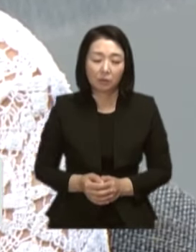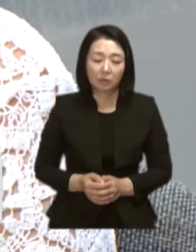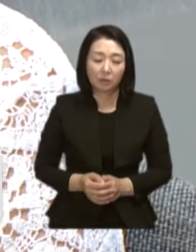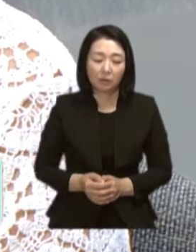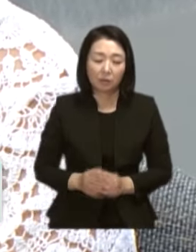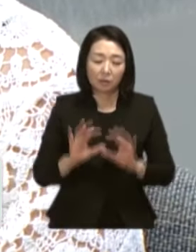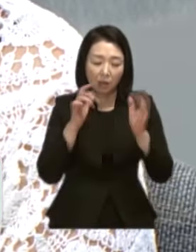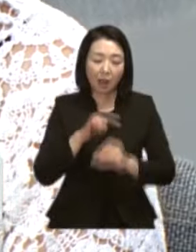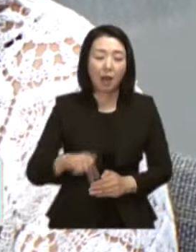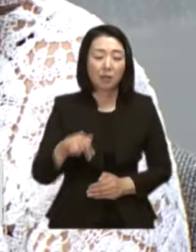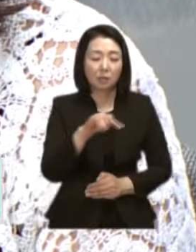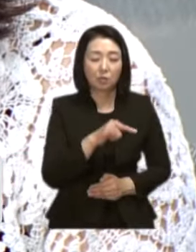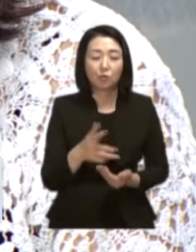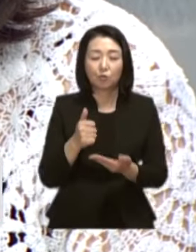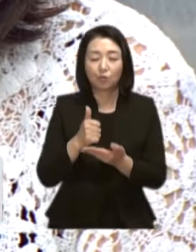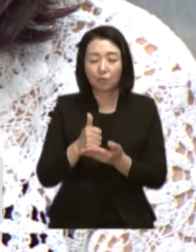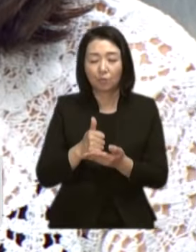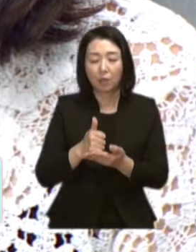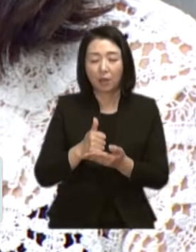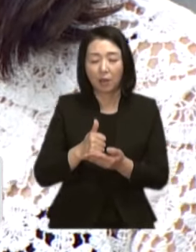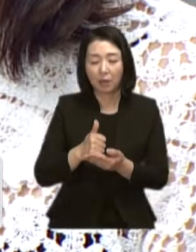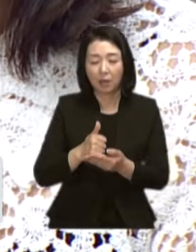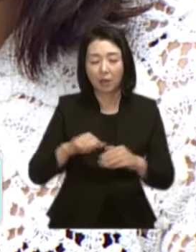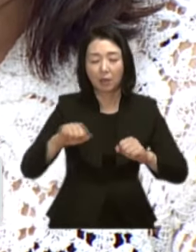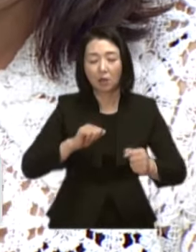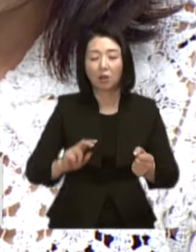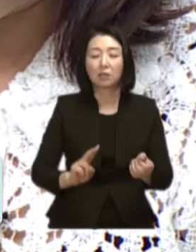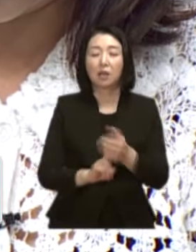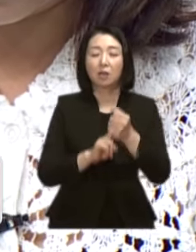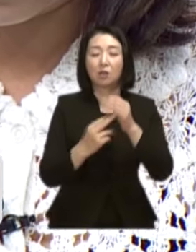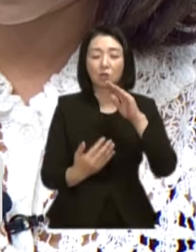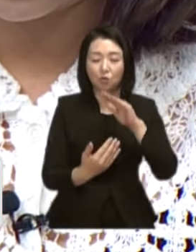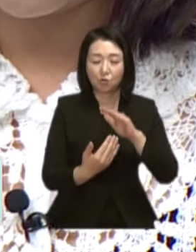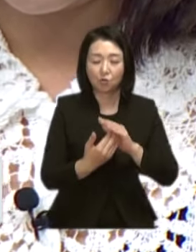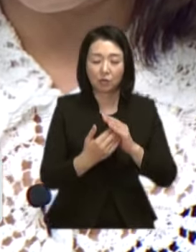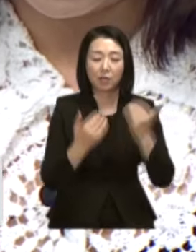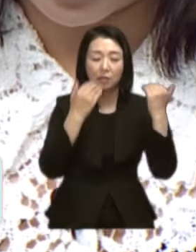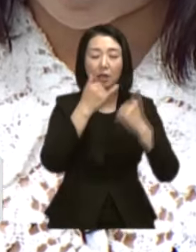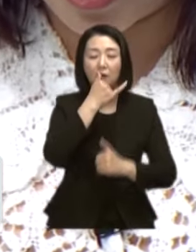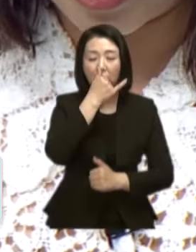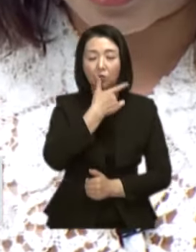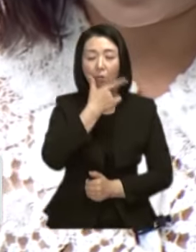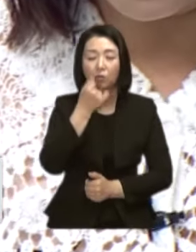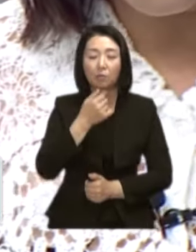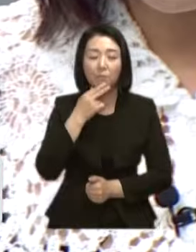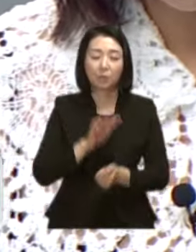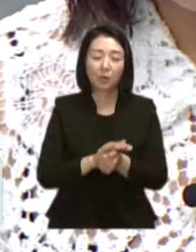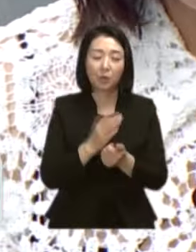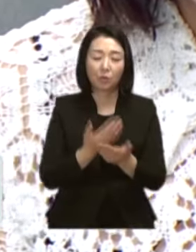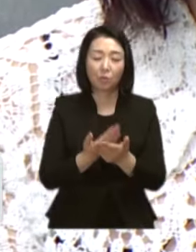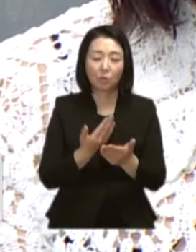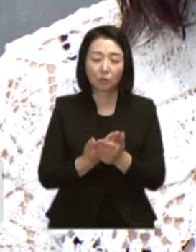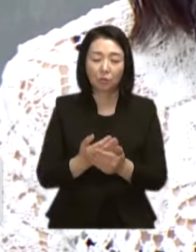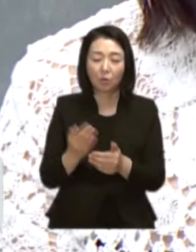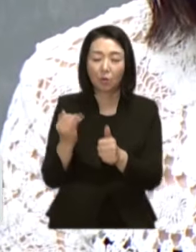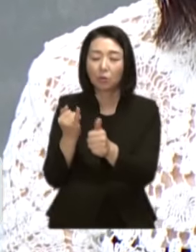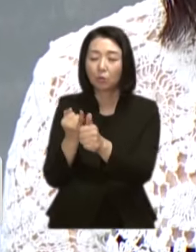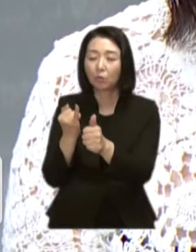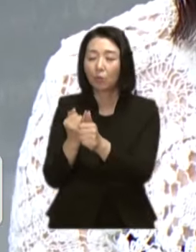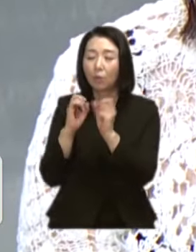정말로 주님의 역사를 이루어가는 아이들로 자랄 수 있는데 부족함이 없도록 인도하여 주시옵소서. 또한 하나님, 두 선교사님